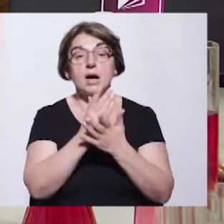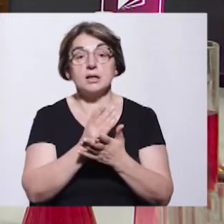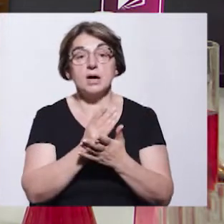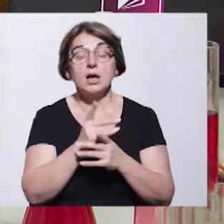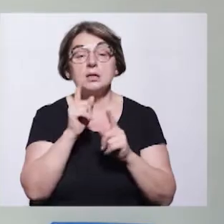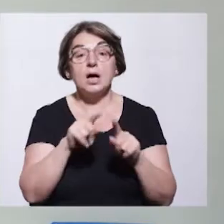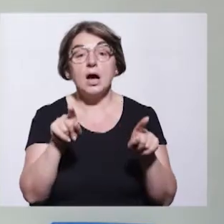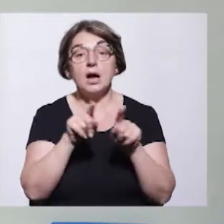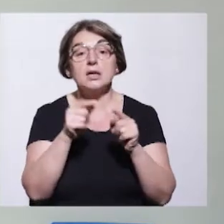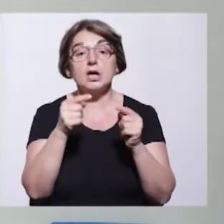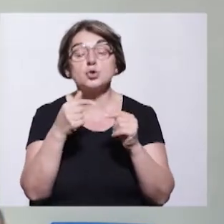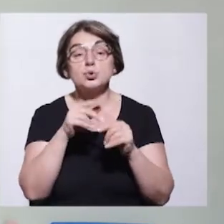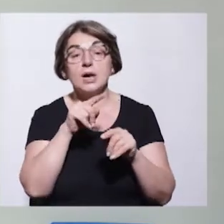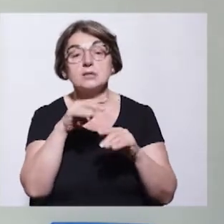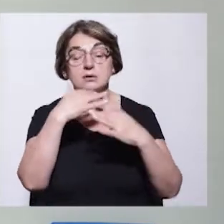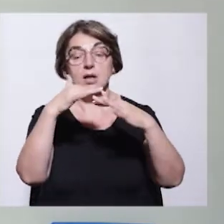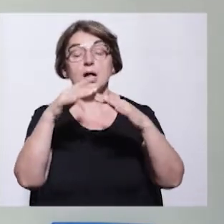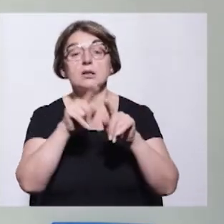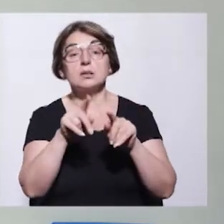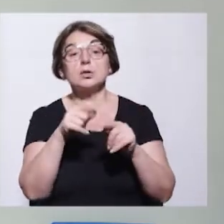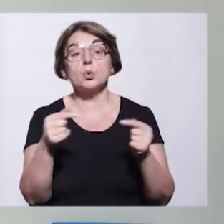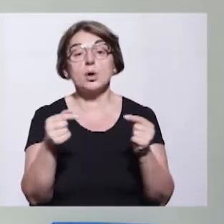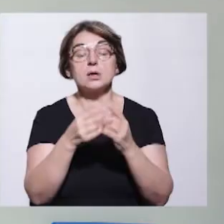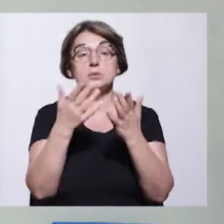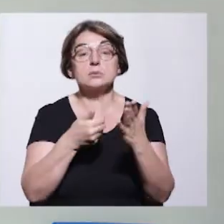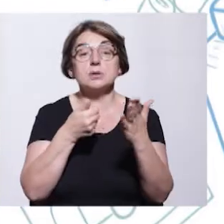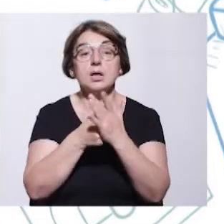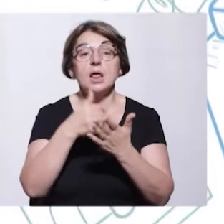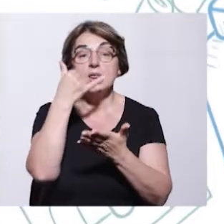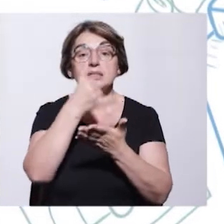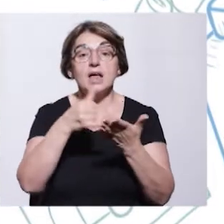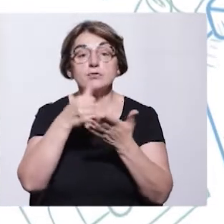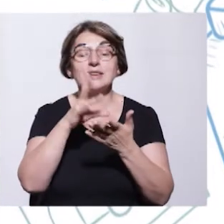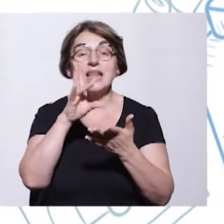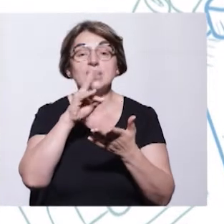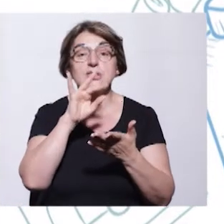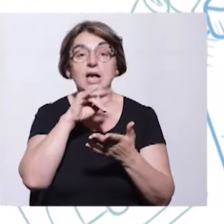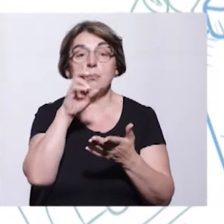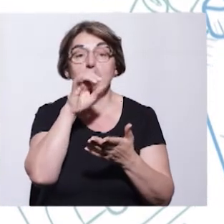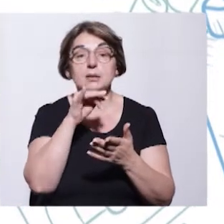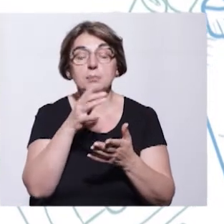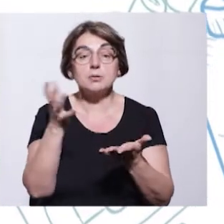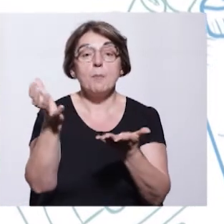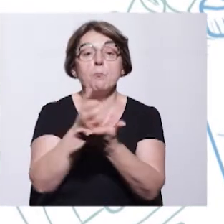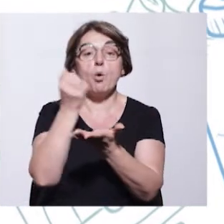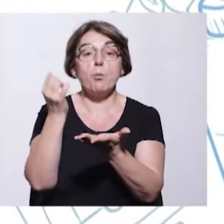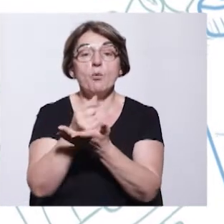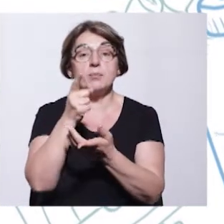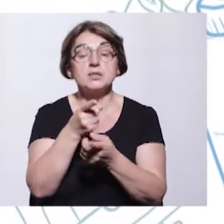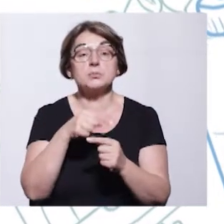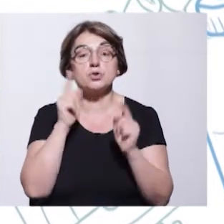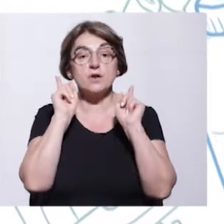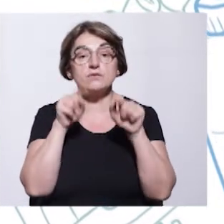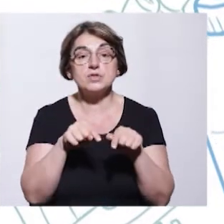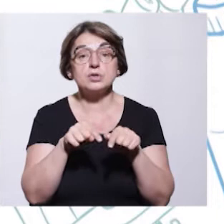განშრევდებიან და აი ეს განშრევება ხელს უწყობს ნავთობიდან ნაჯერი ნახშირწყალბადების მოპოვებას, ვინაიდან